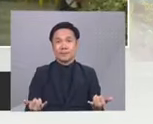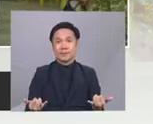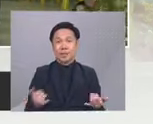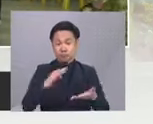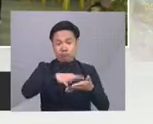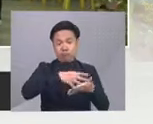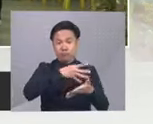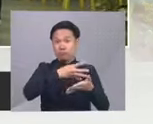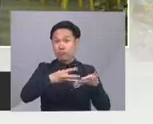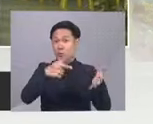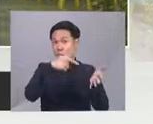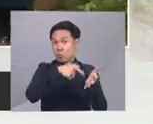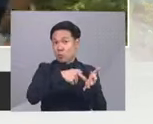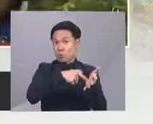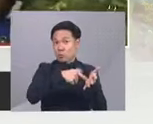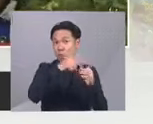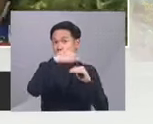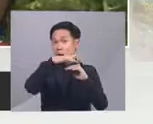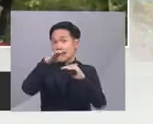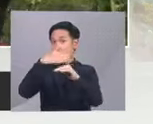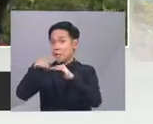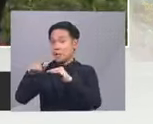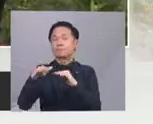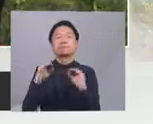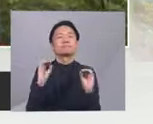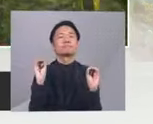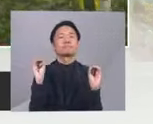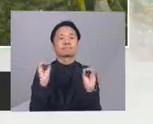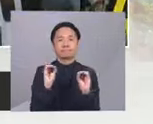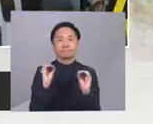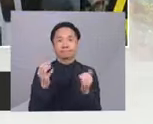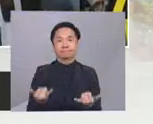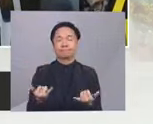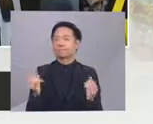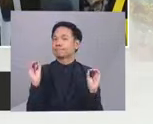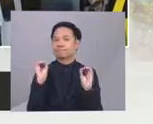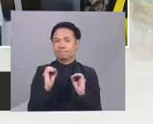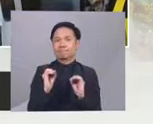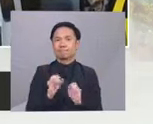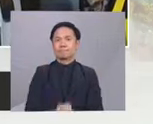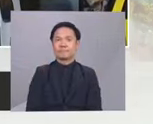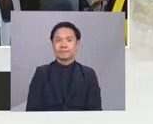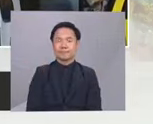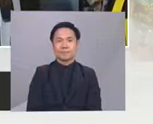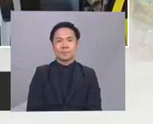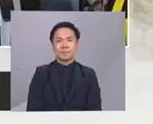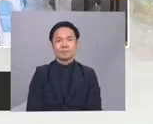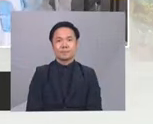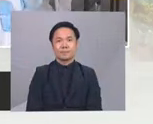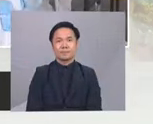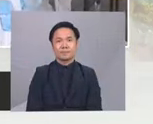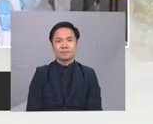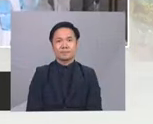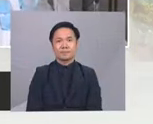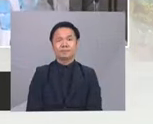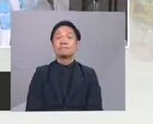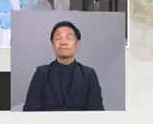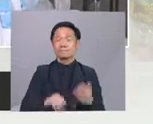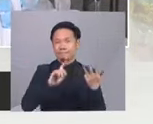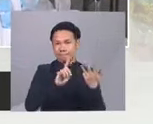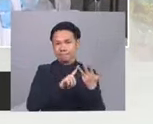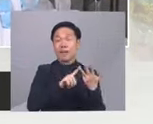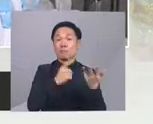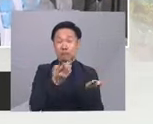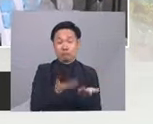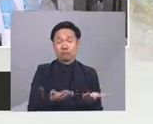jadual penghantaran pelajar-pelajar pulang ke kampung halaman masing-masing. Mengenai barang keperluan